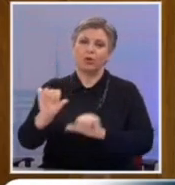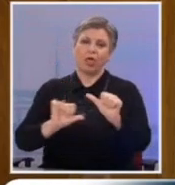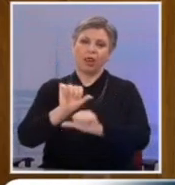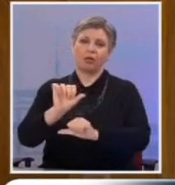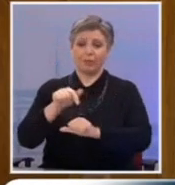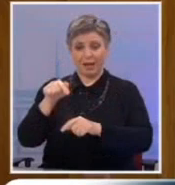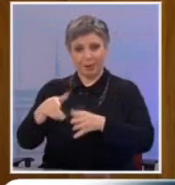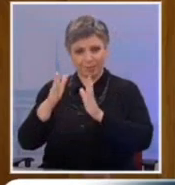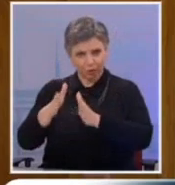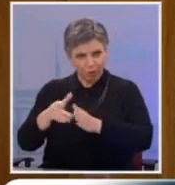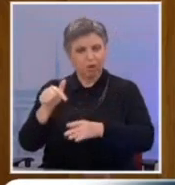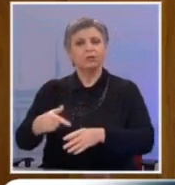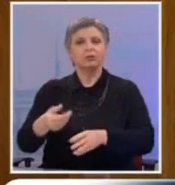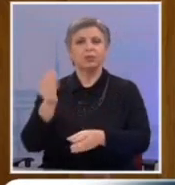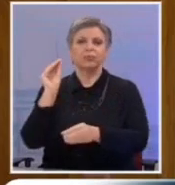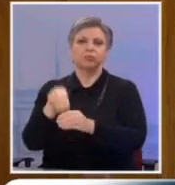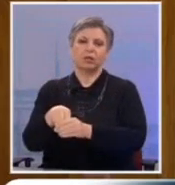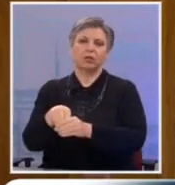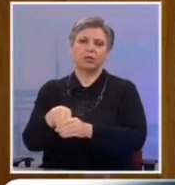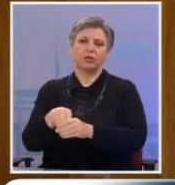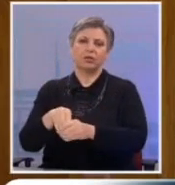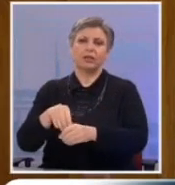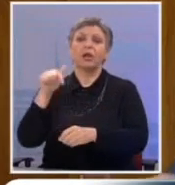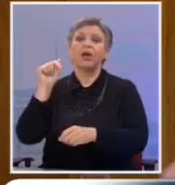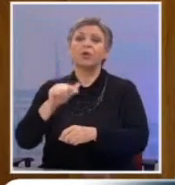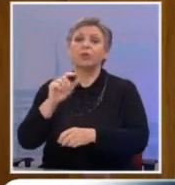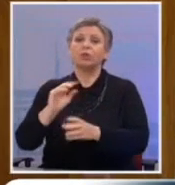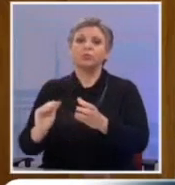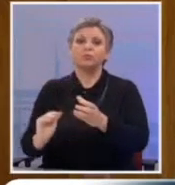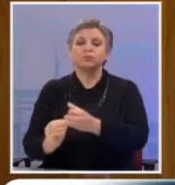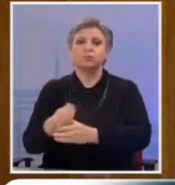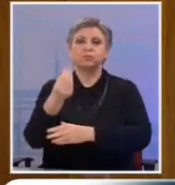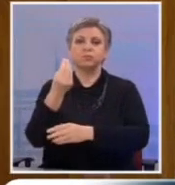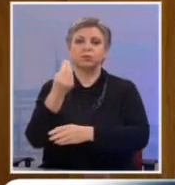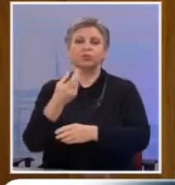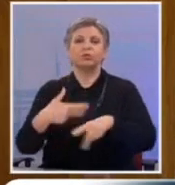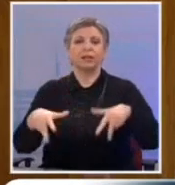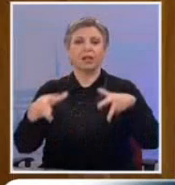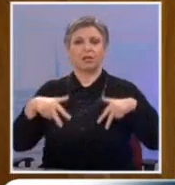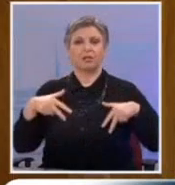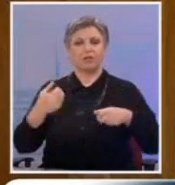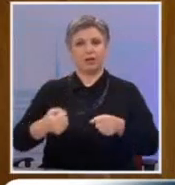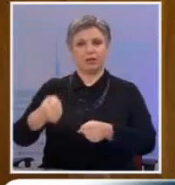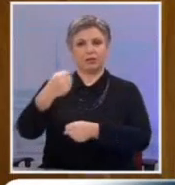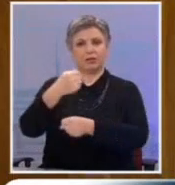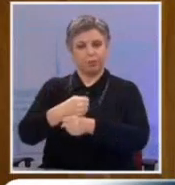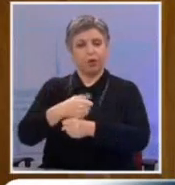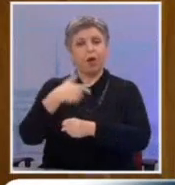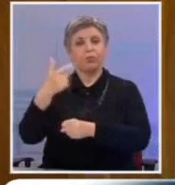εκλογές, κυβέρνηση με νοπή εντολή, με ευρεία κοινωνική και πολιτική βάση και ξεκάθαρο